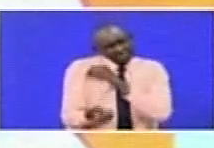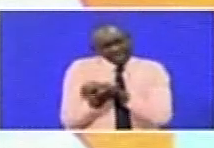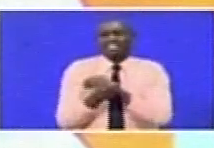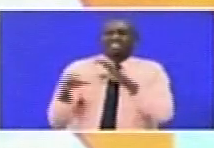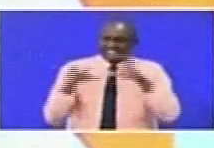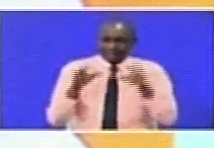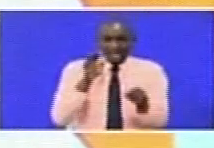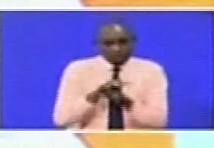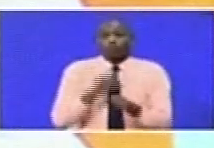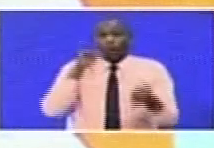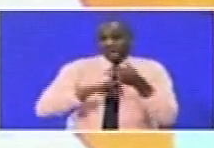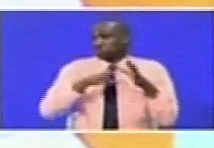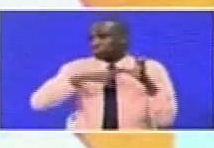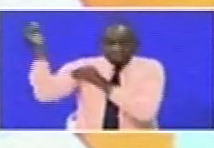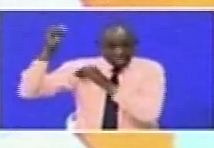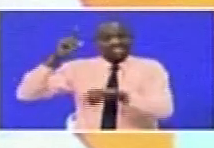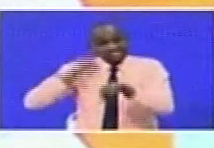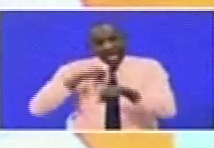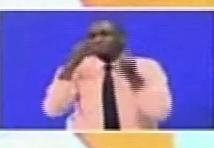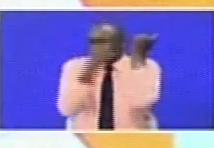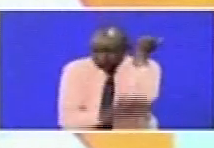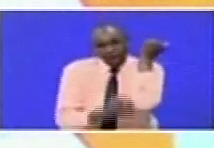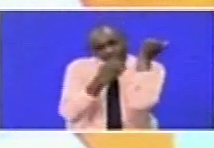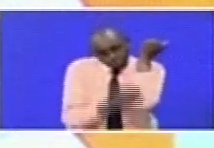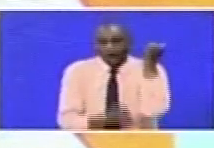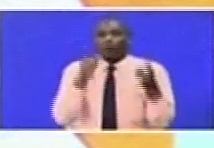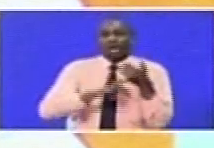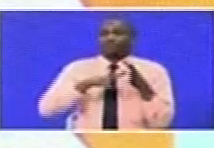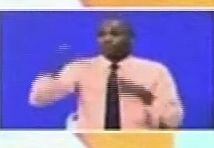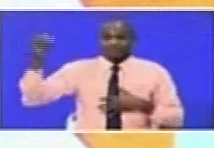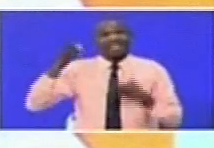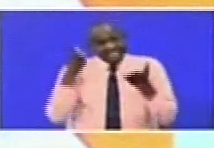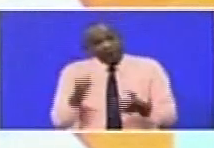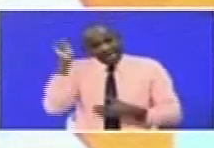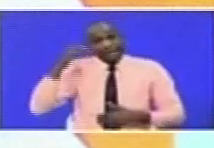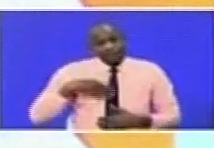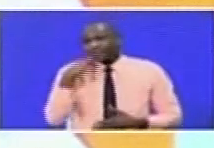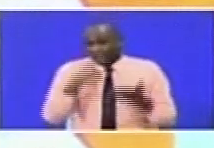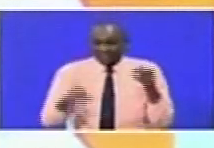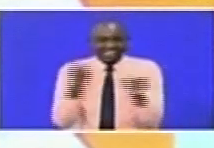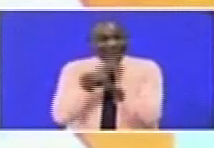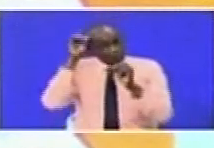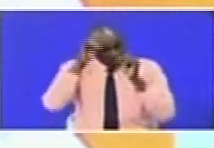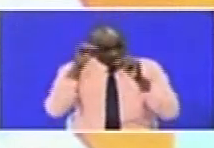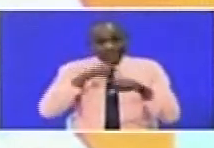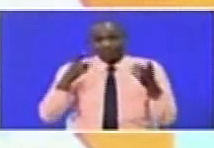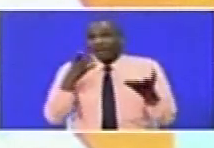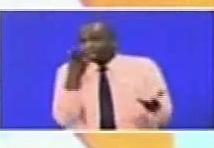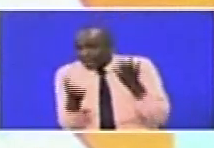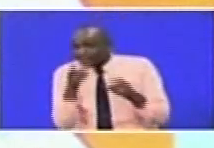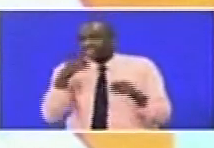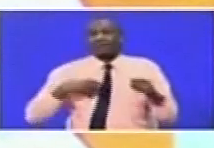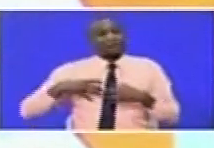ya kutorokwa na mke wake wakati alipokuwa maskini hohehahe. Sasa Wakenya wametoa hisia za umbali mbali za iwapo milionea